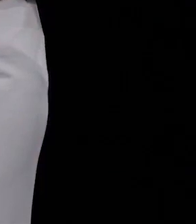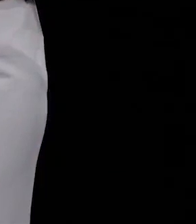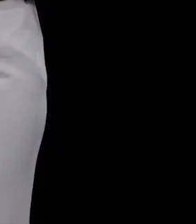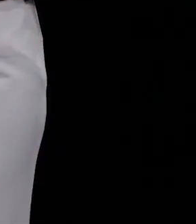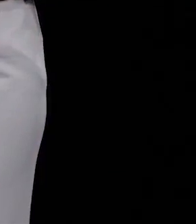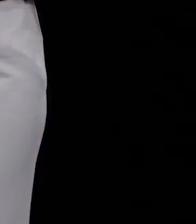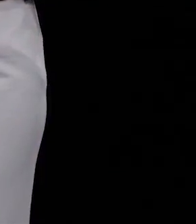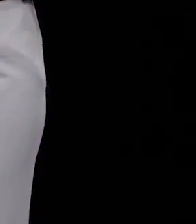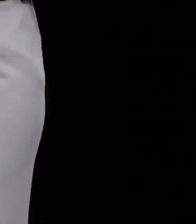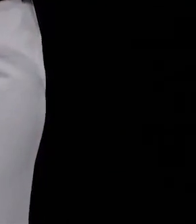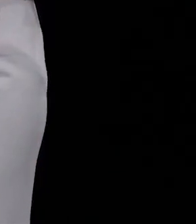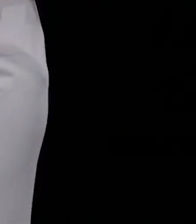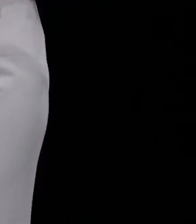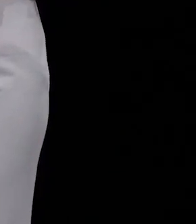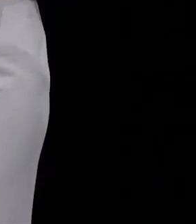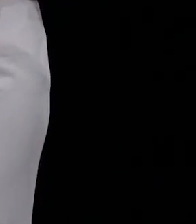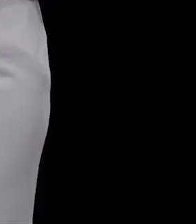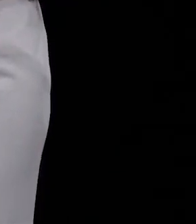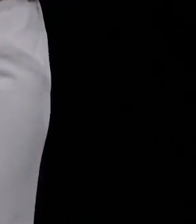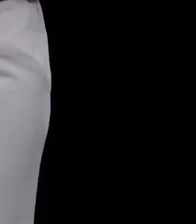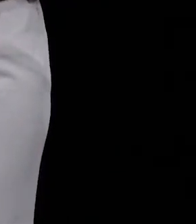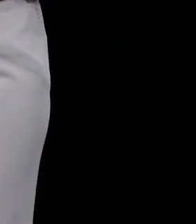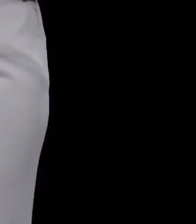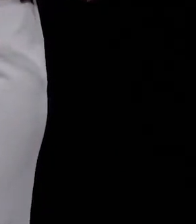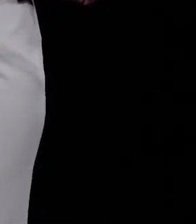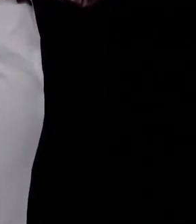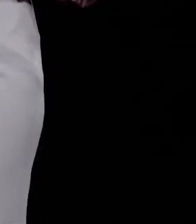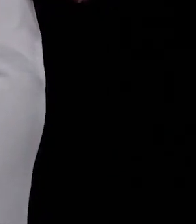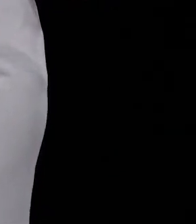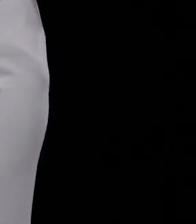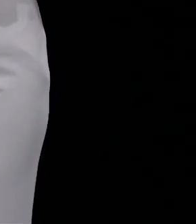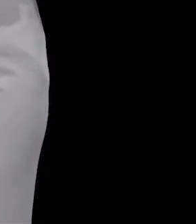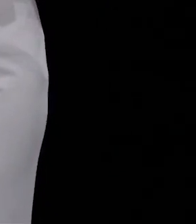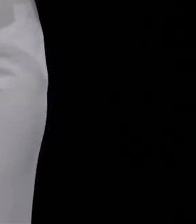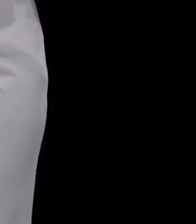언제 어디서나 내 손안의 뉴스. 광주 MBC 뉴스 유튜브 구독으로 함께하세요.